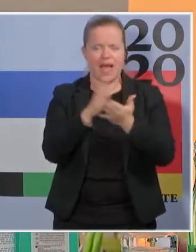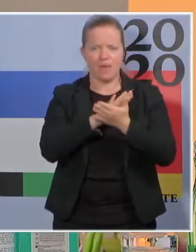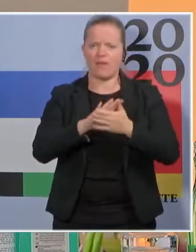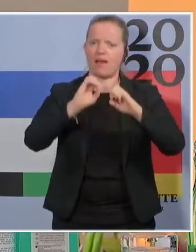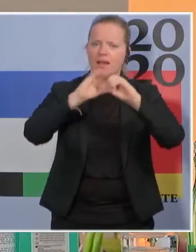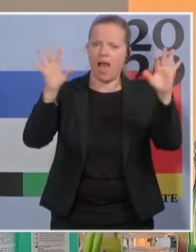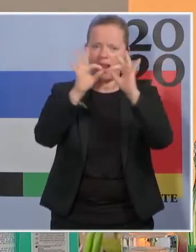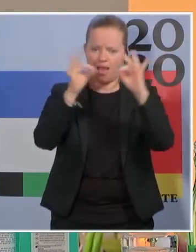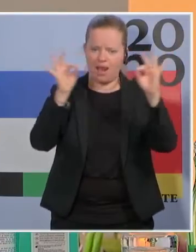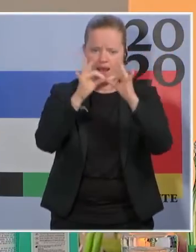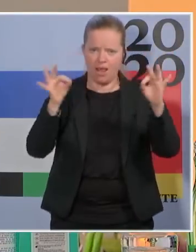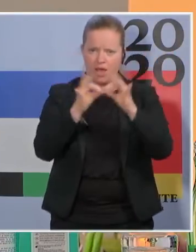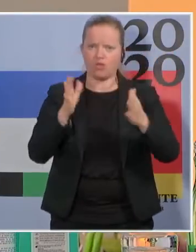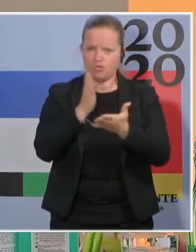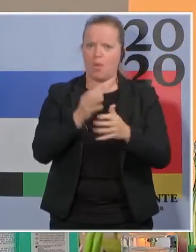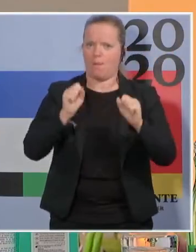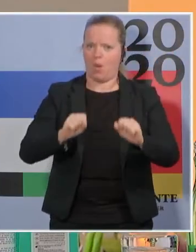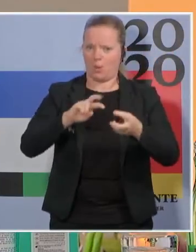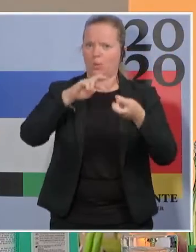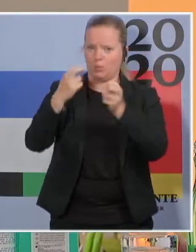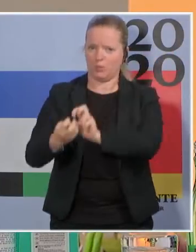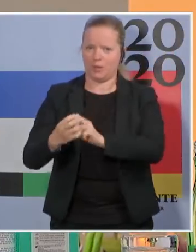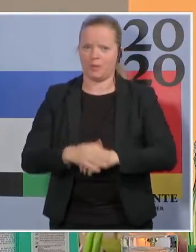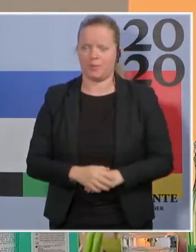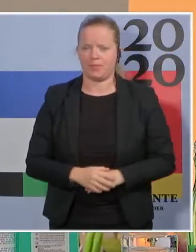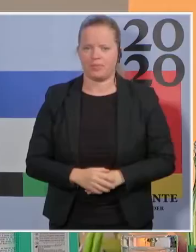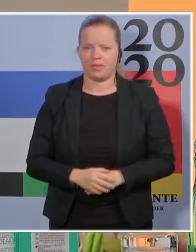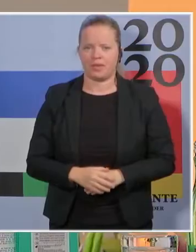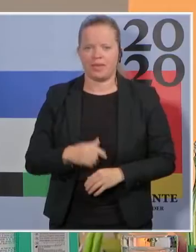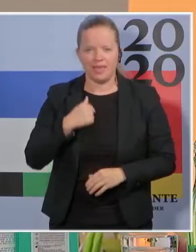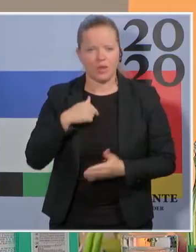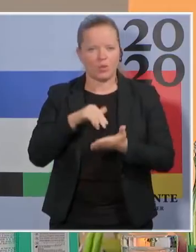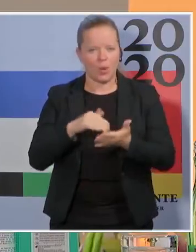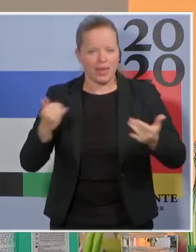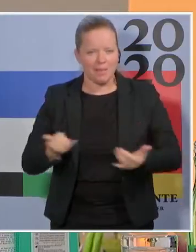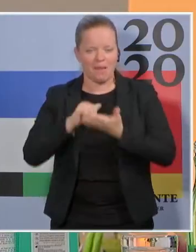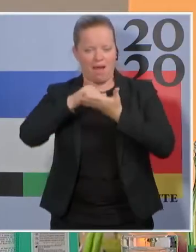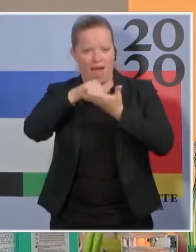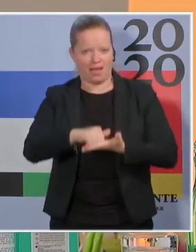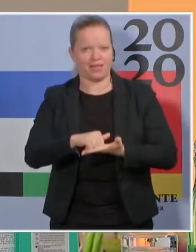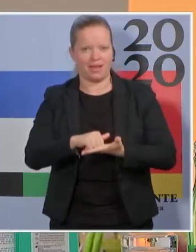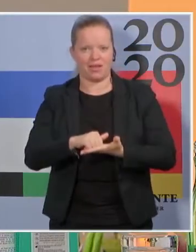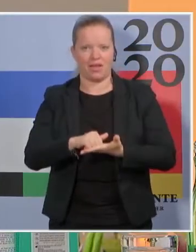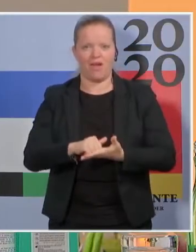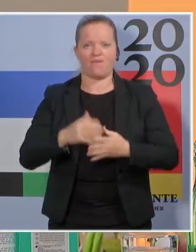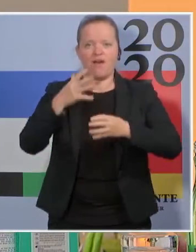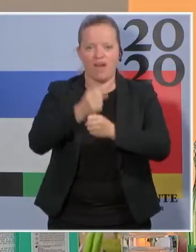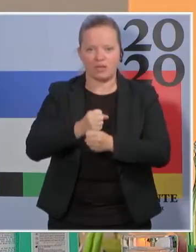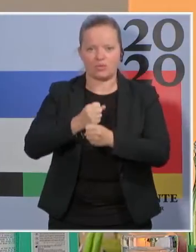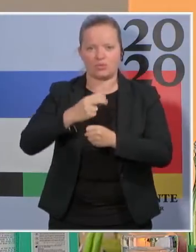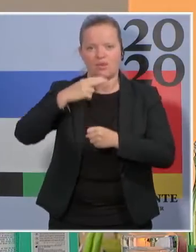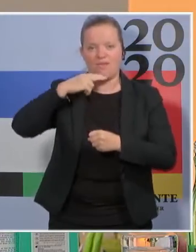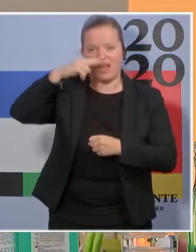ermöglicht. Und ich bin immer noch beeindruckt davon, dass die Verfassungsväter, Mütter sind nicht